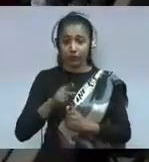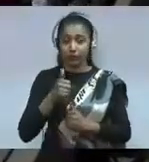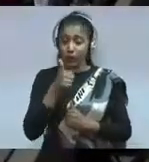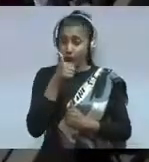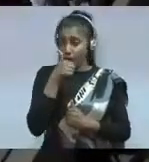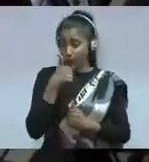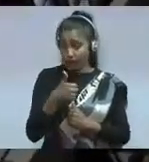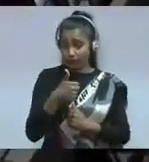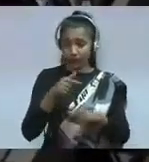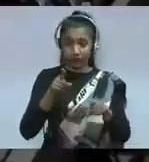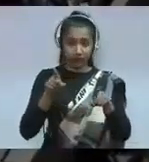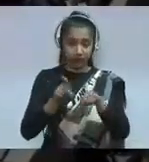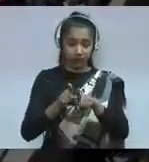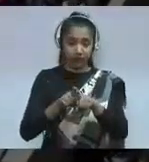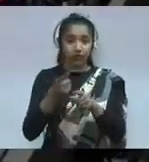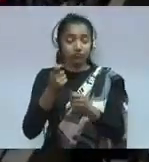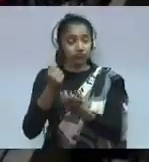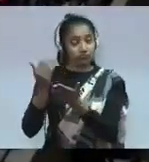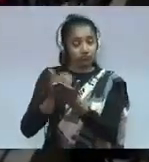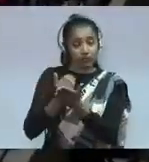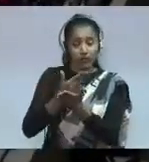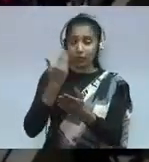සමෘද්ධිමත් ධනෝපායන රාජ්‍යයක්